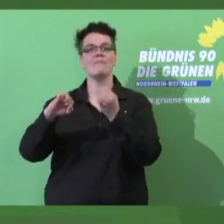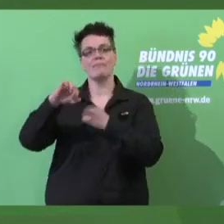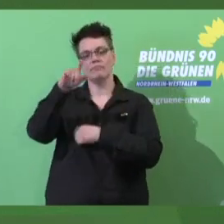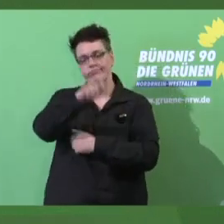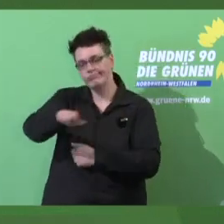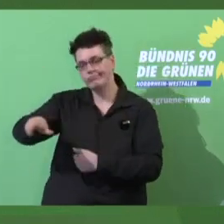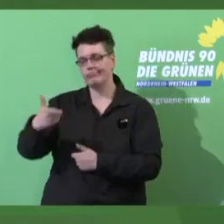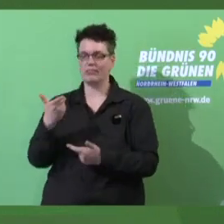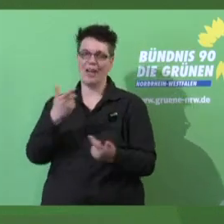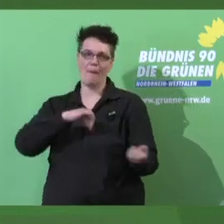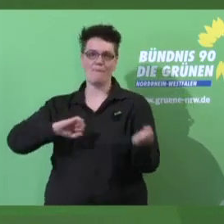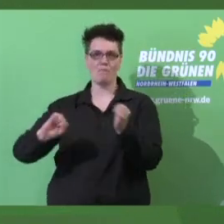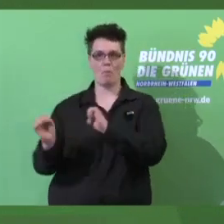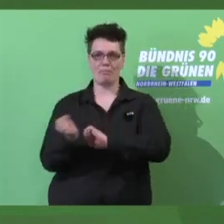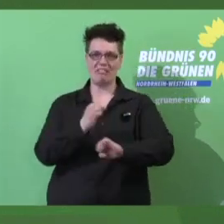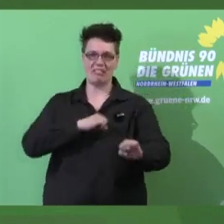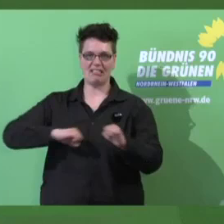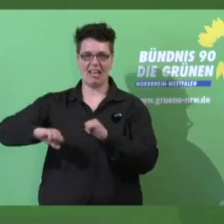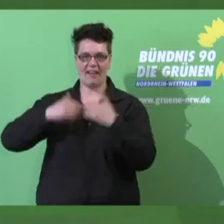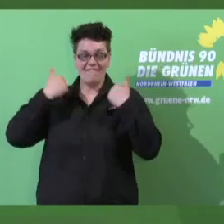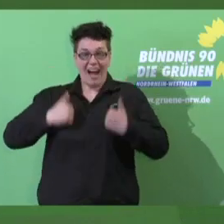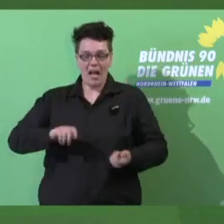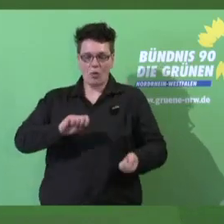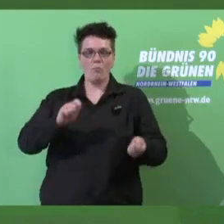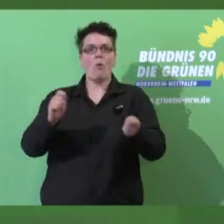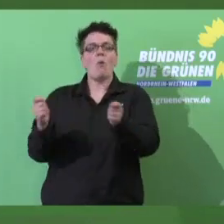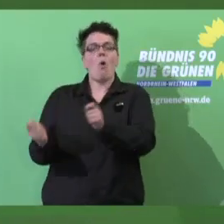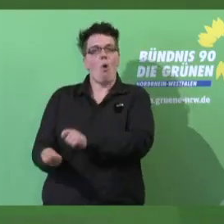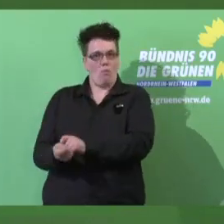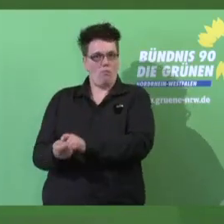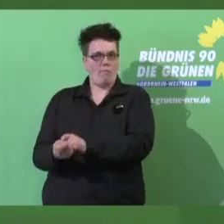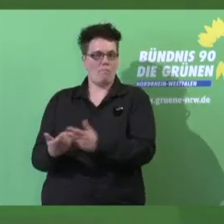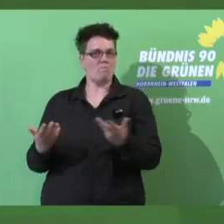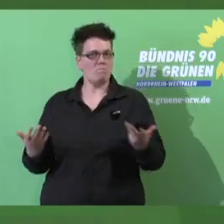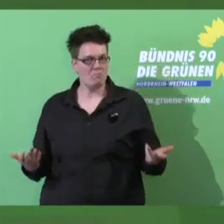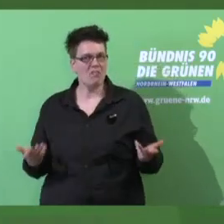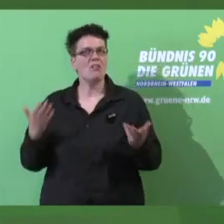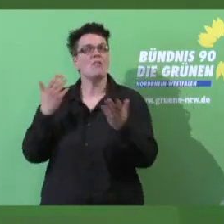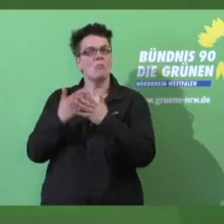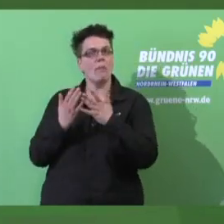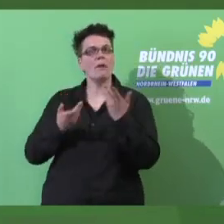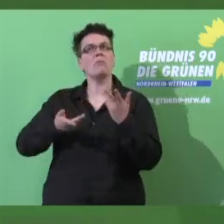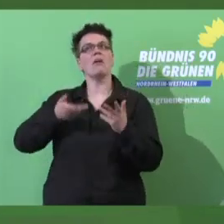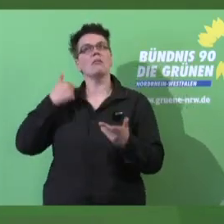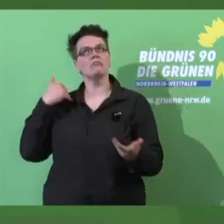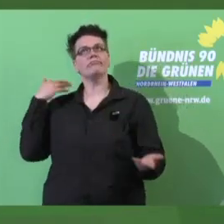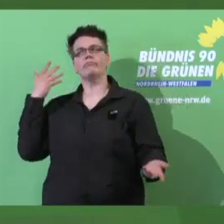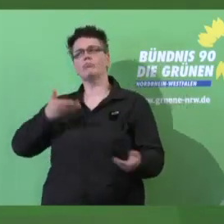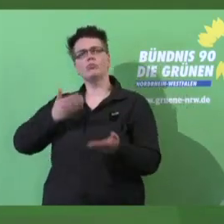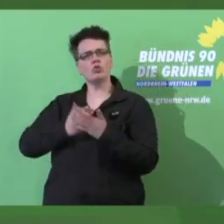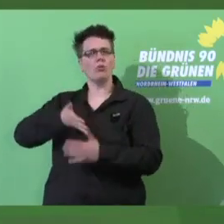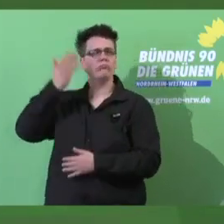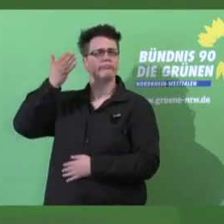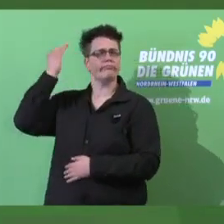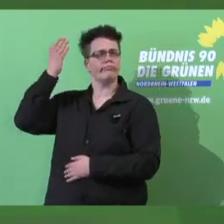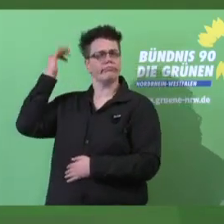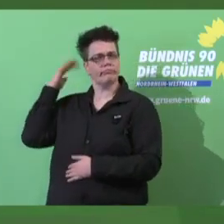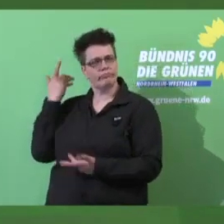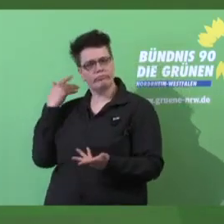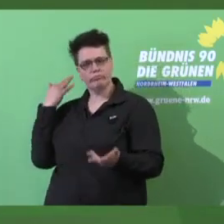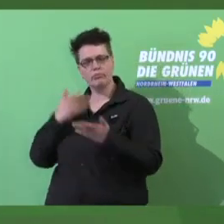Menschen heutzutage. Und da gab es Verbände, da gab es eine Partei wie die Grünen, die das seit vielen Jahren vorbereitet haben, die